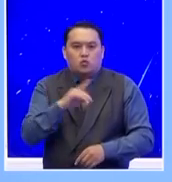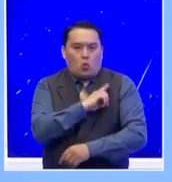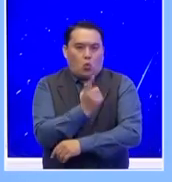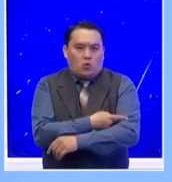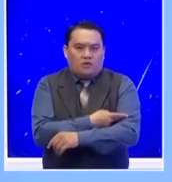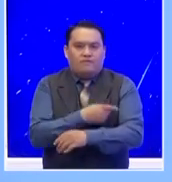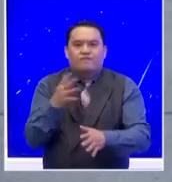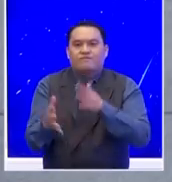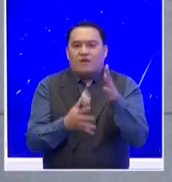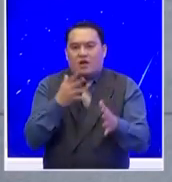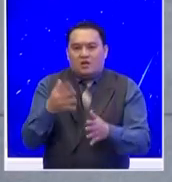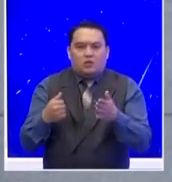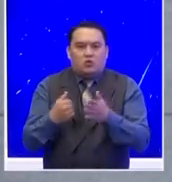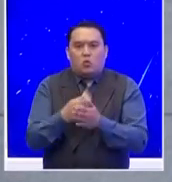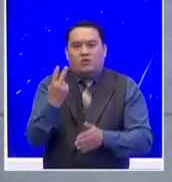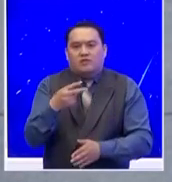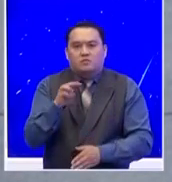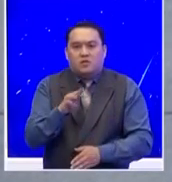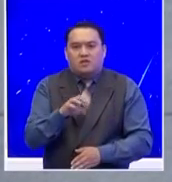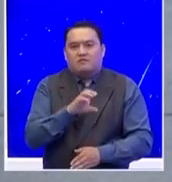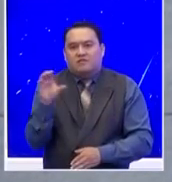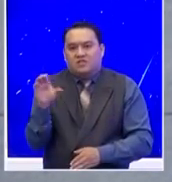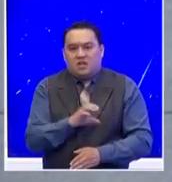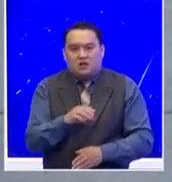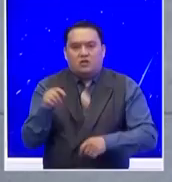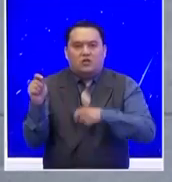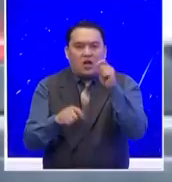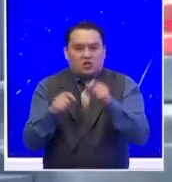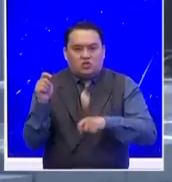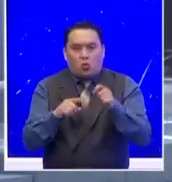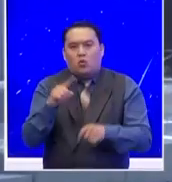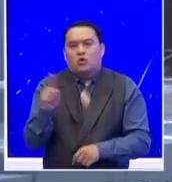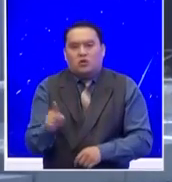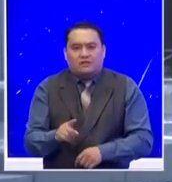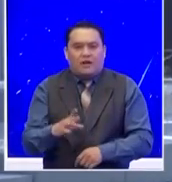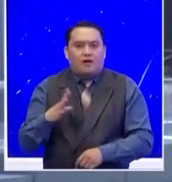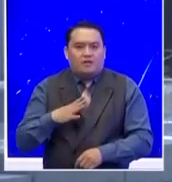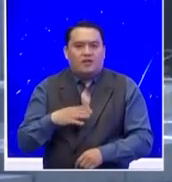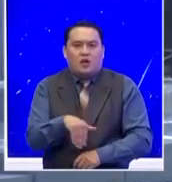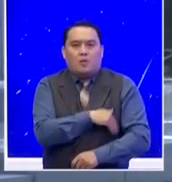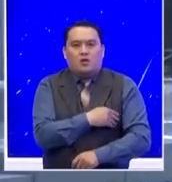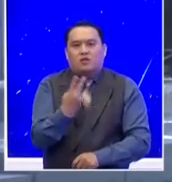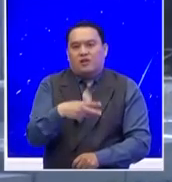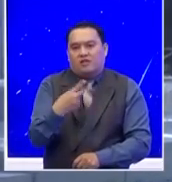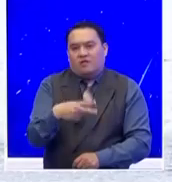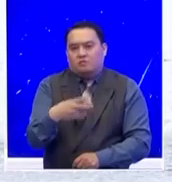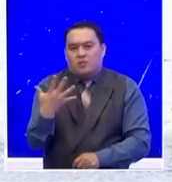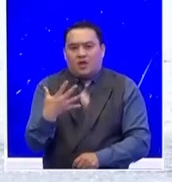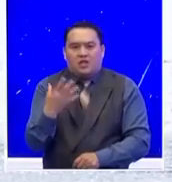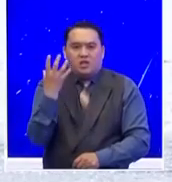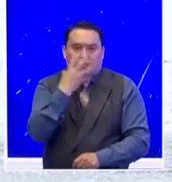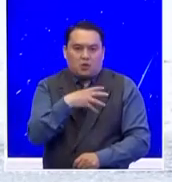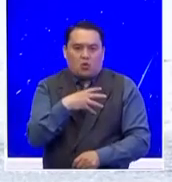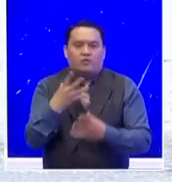усиление западного ветра до 20 метров в секунду, который принесет дожди с грозами. Температурный фон составит 20-25 градусов тепла